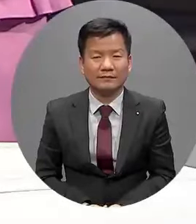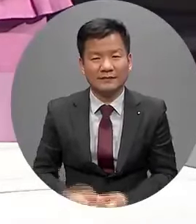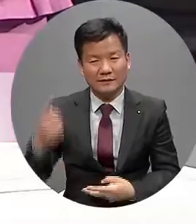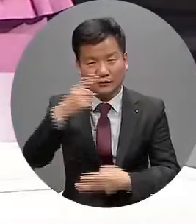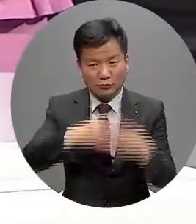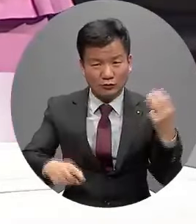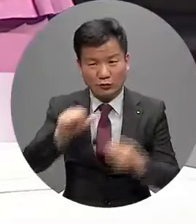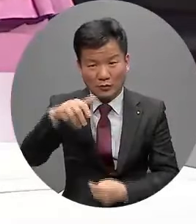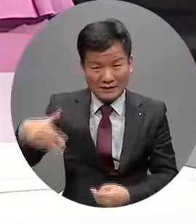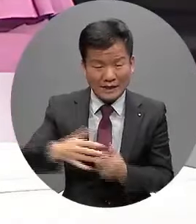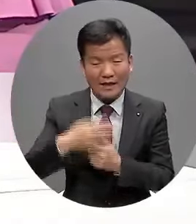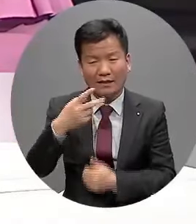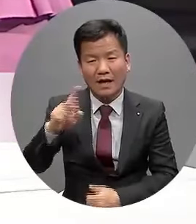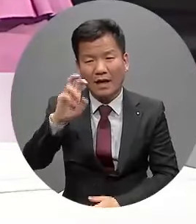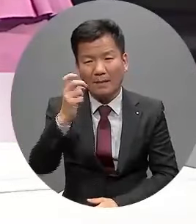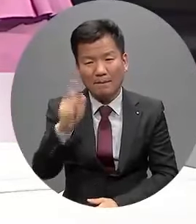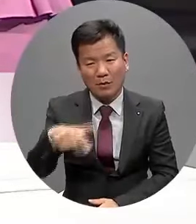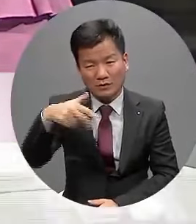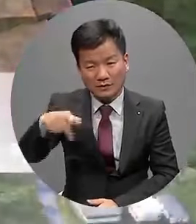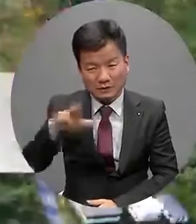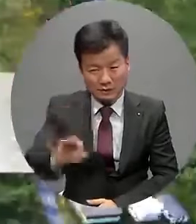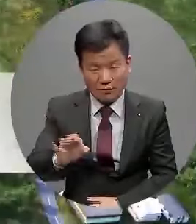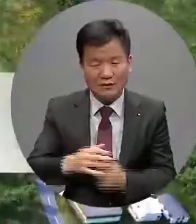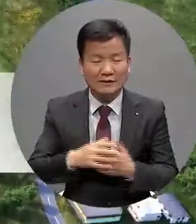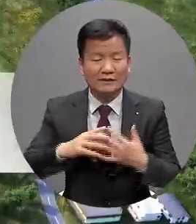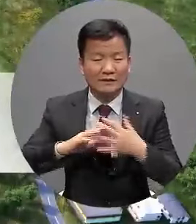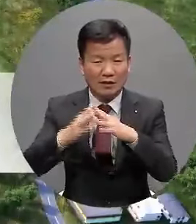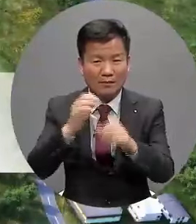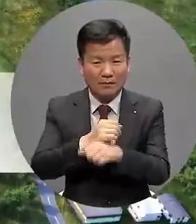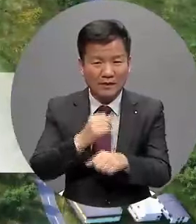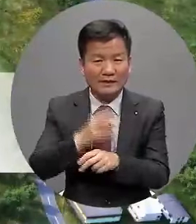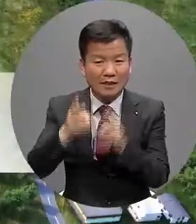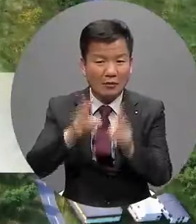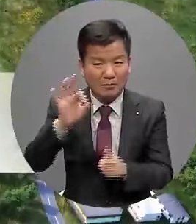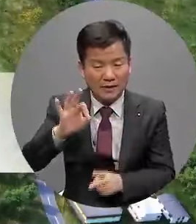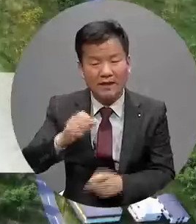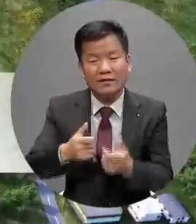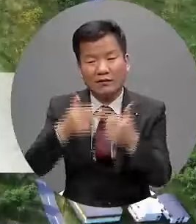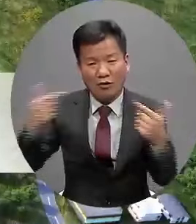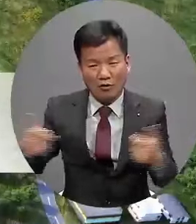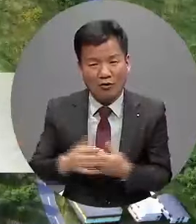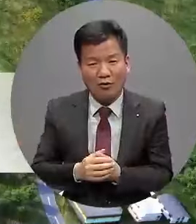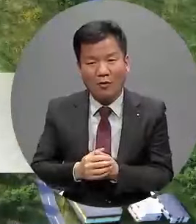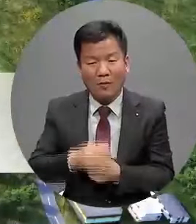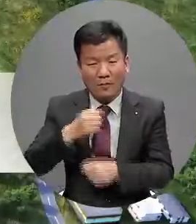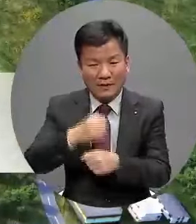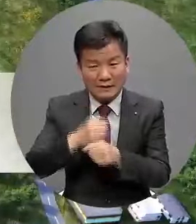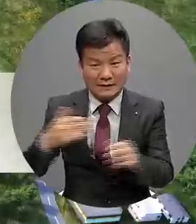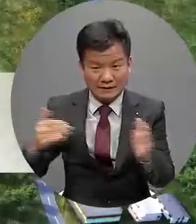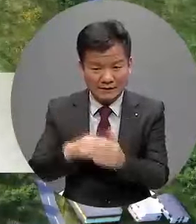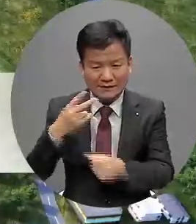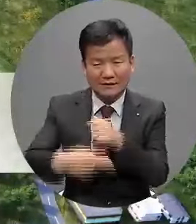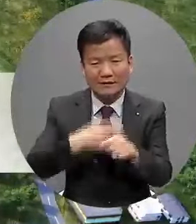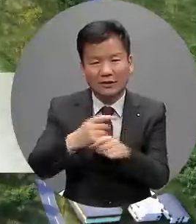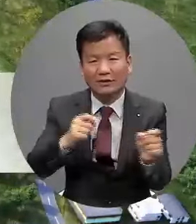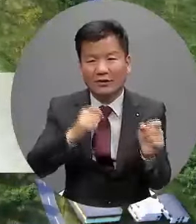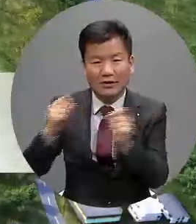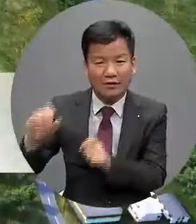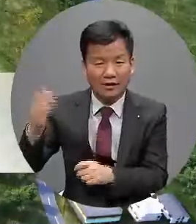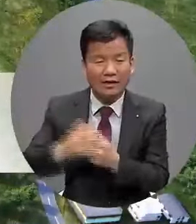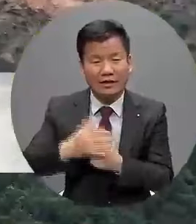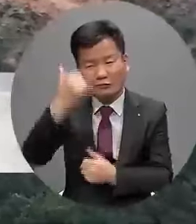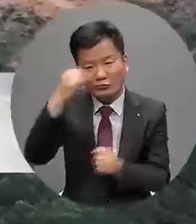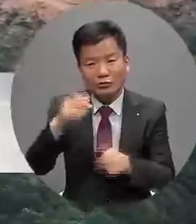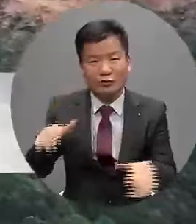청조 5창 다목적 방사관 가속기 구축 사업의 사업비가 늘어나고 완공 시기도 2년 늦춰졌습니다